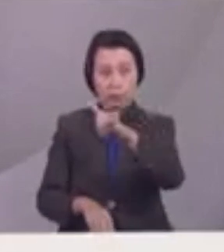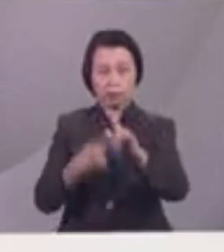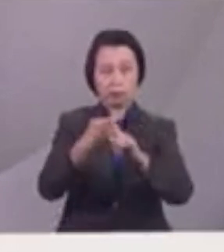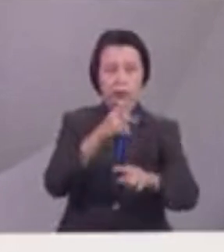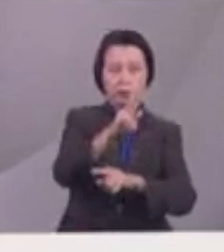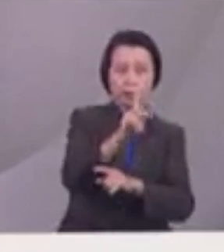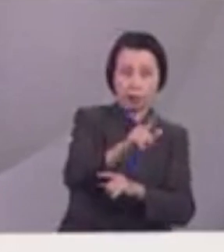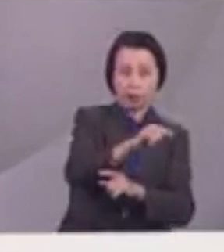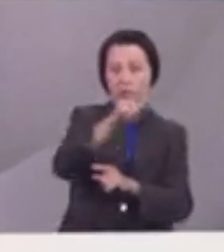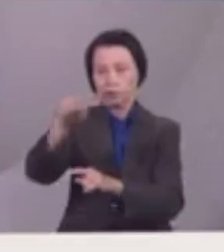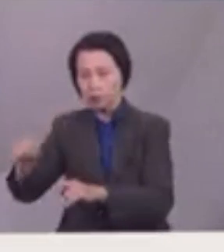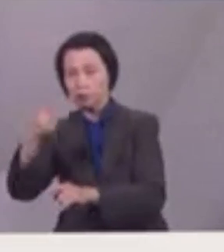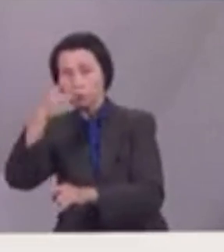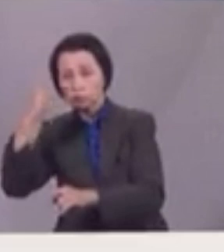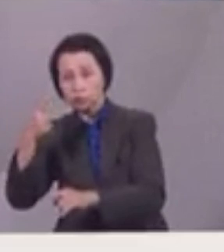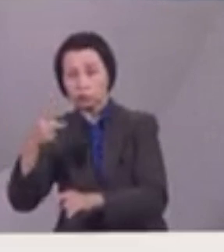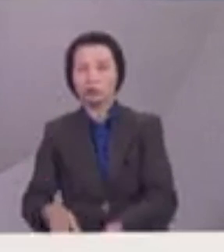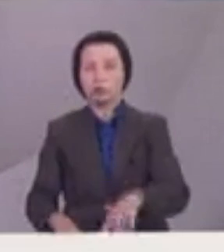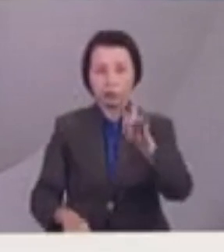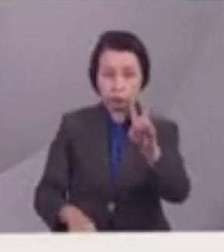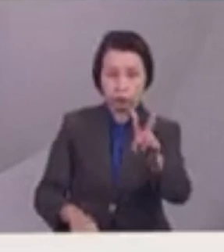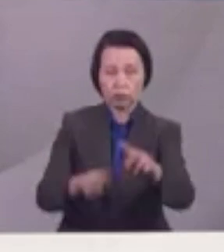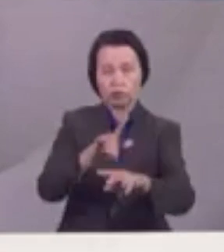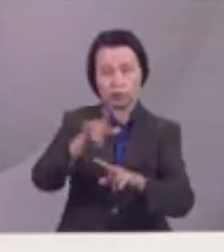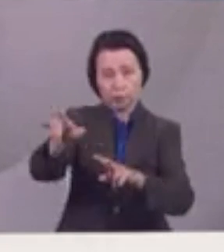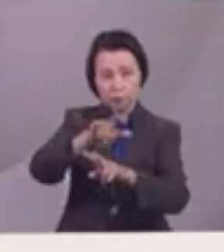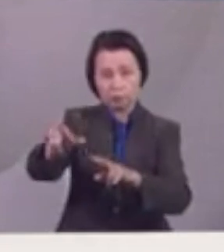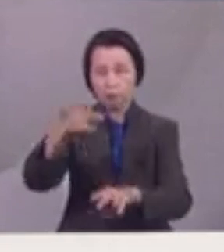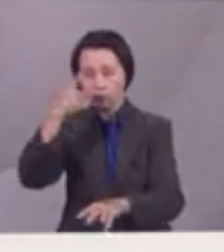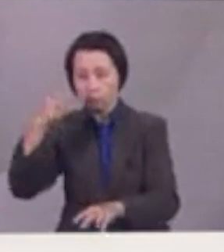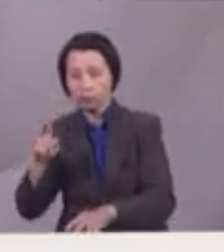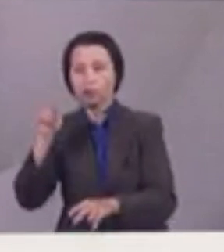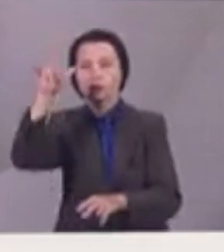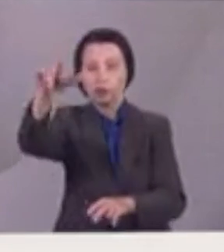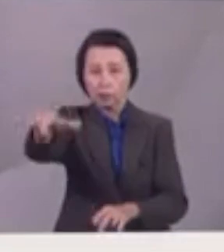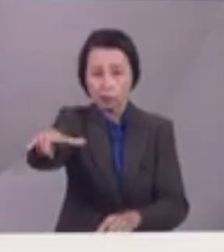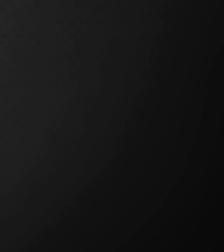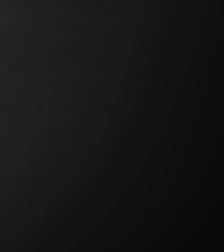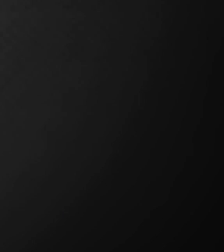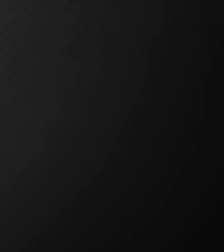Lumpur ke Kuching dan 2 penerbangan daripada Kuching ke Kota Kinabalu.